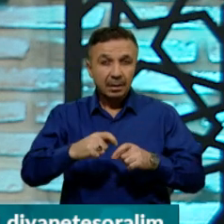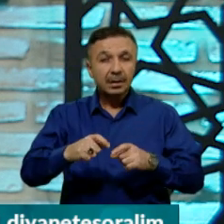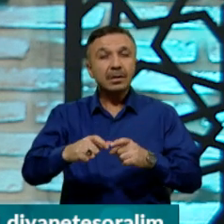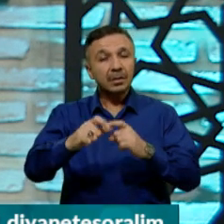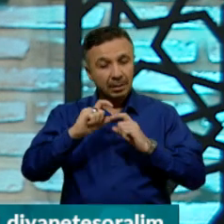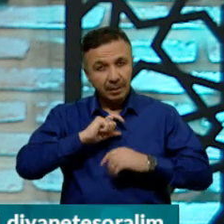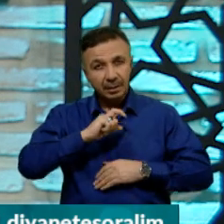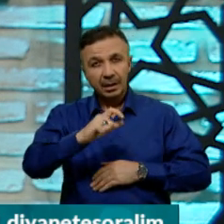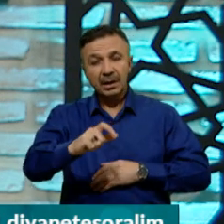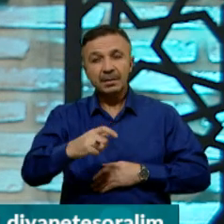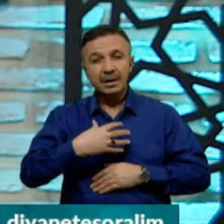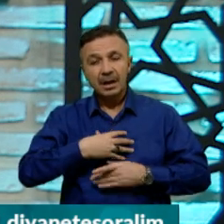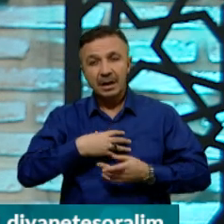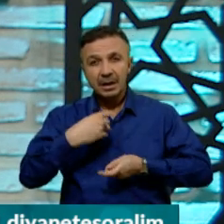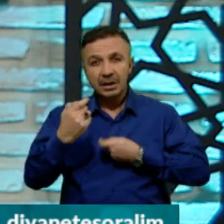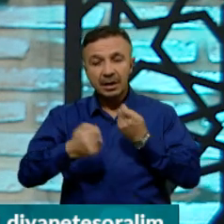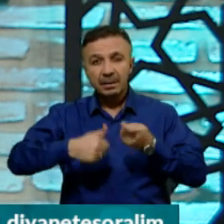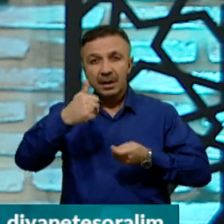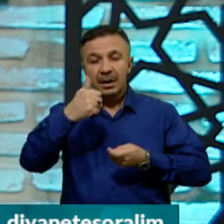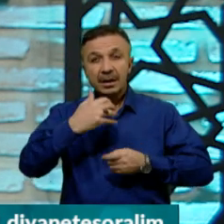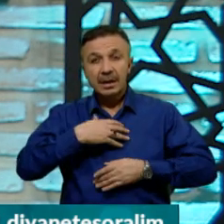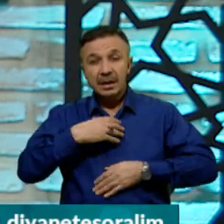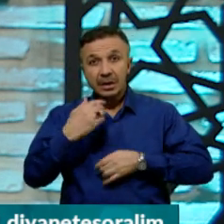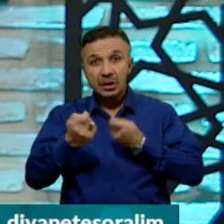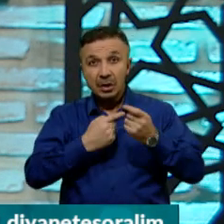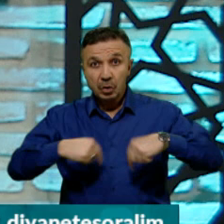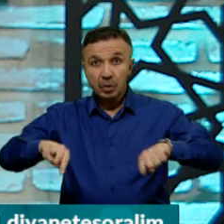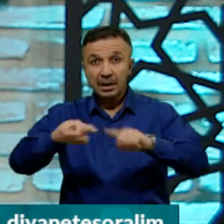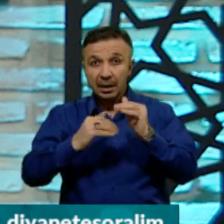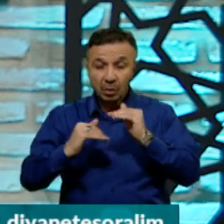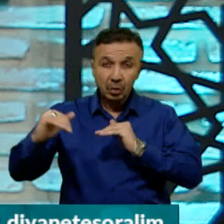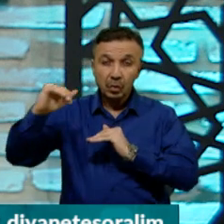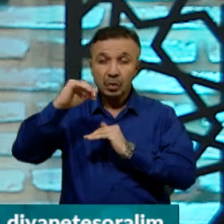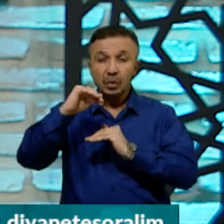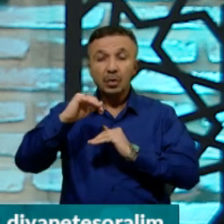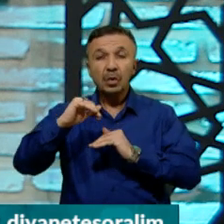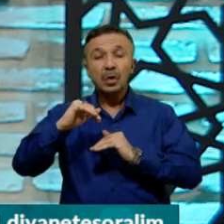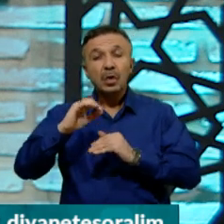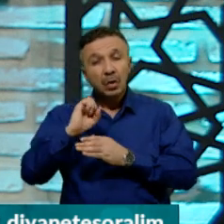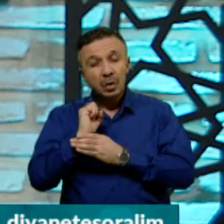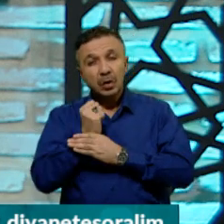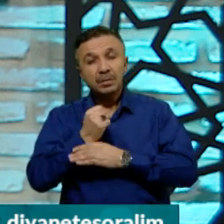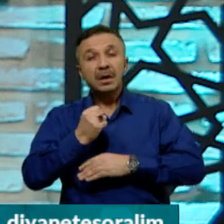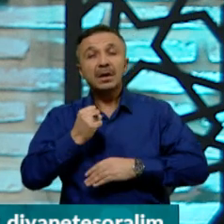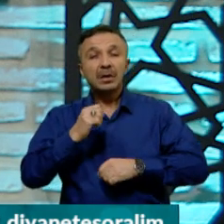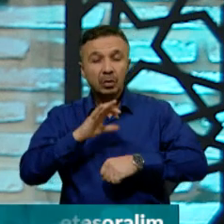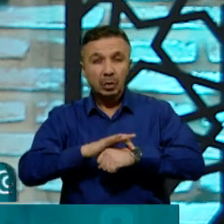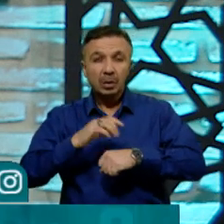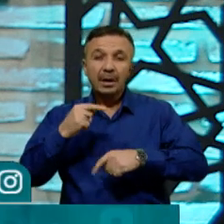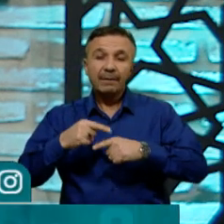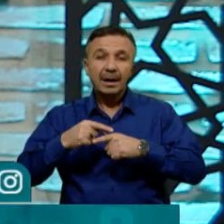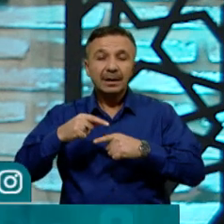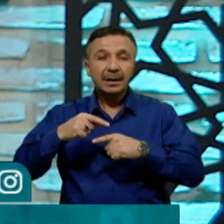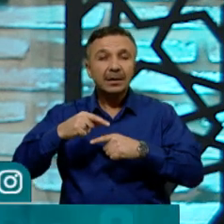Diyanet İşleri Başkanlığı Din İşleri Yüksek Kurulu uzmanı Dr Fatih Mehmet Aydın hocam Sizlerde hocamıza telefon bağlantısıyla